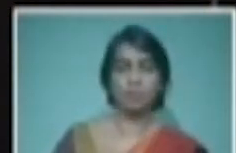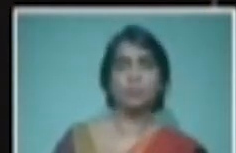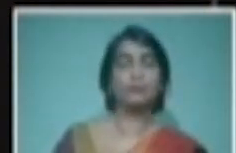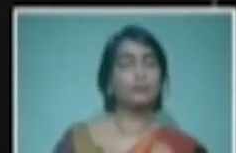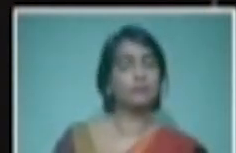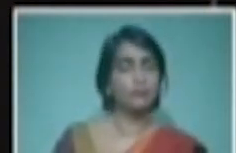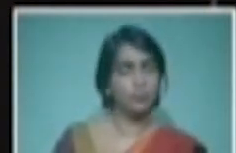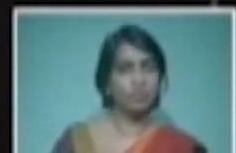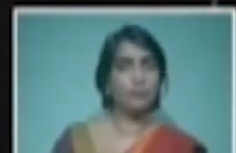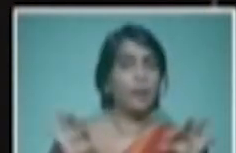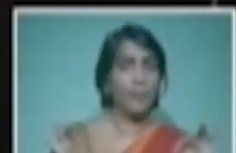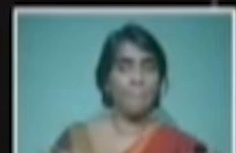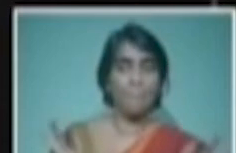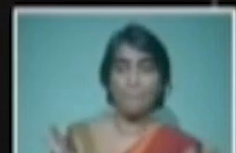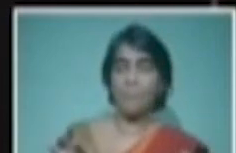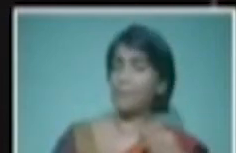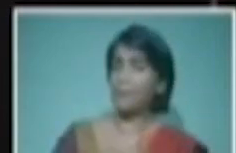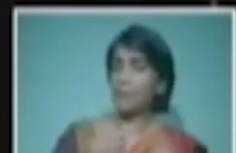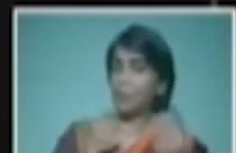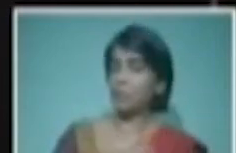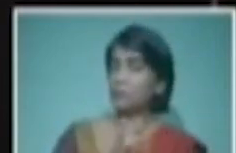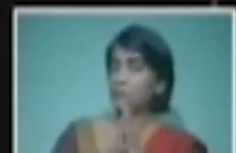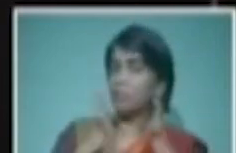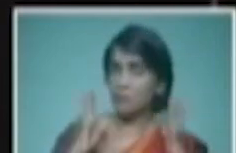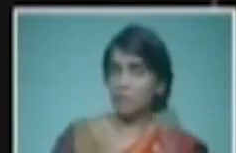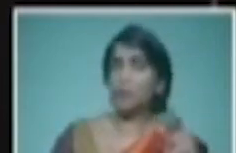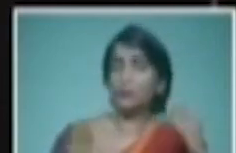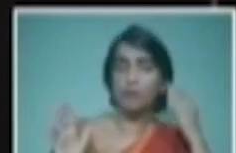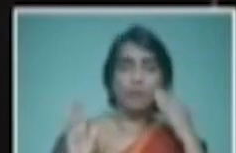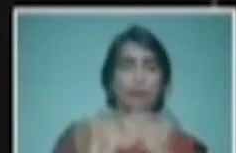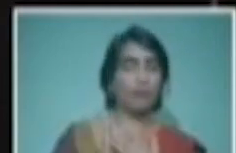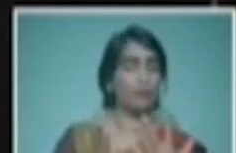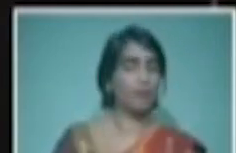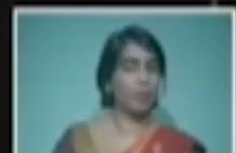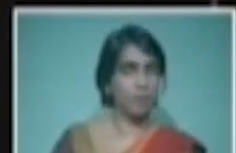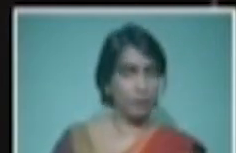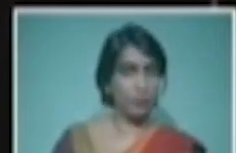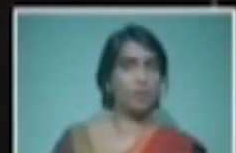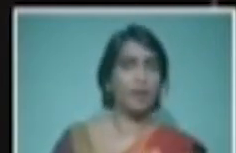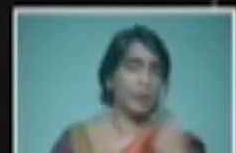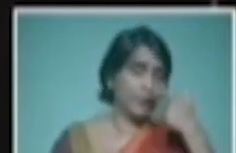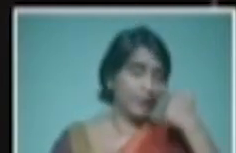වගේම බතික් කර්මාන්තයේ නිරේණ බහුතරයක් ඒ සඳහා අවශ්‍ය